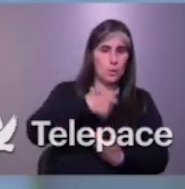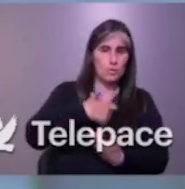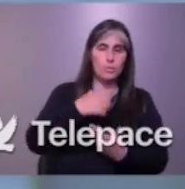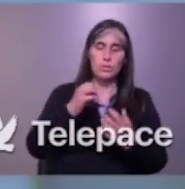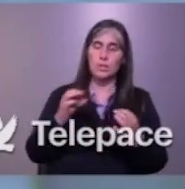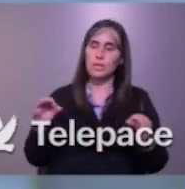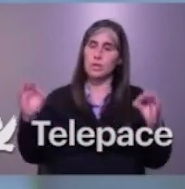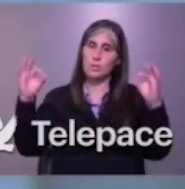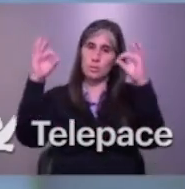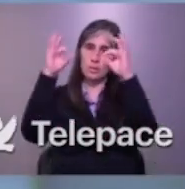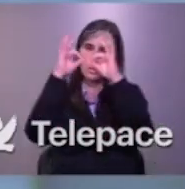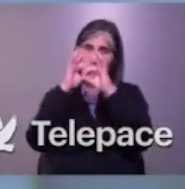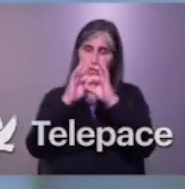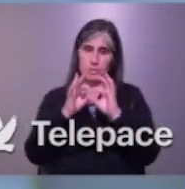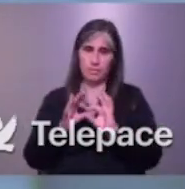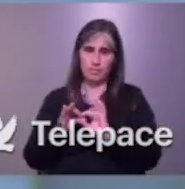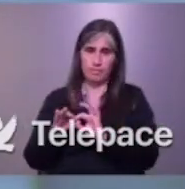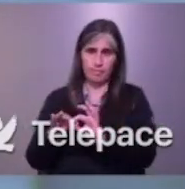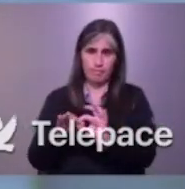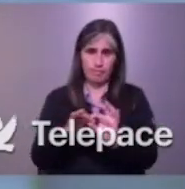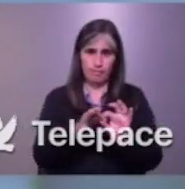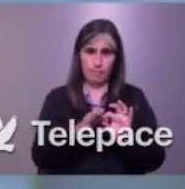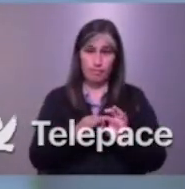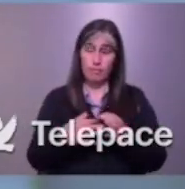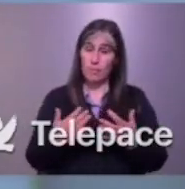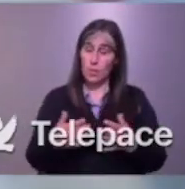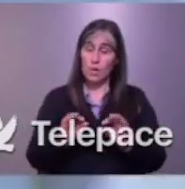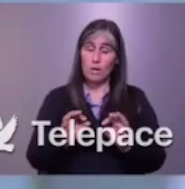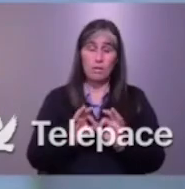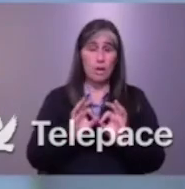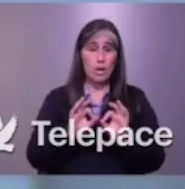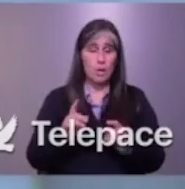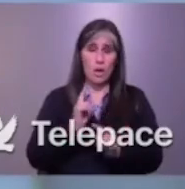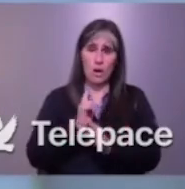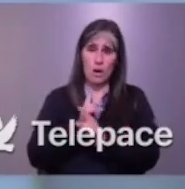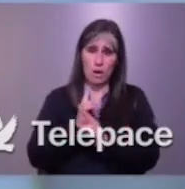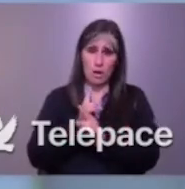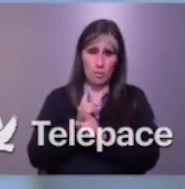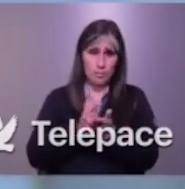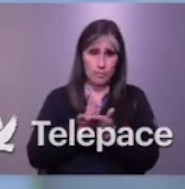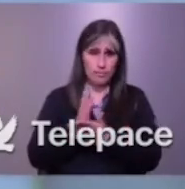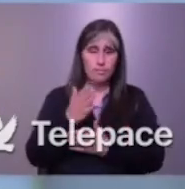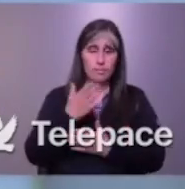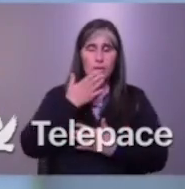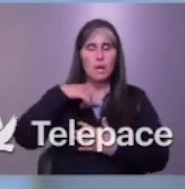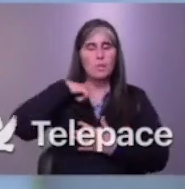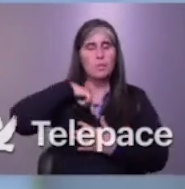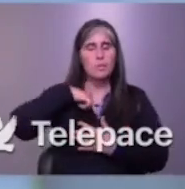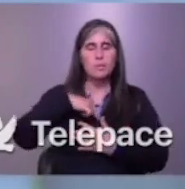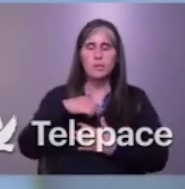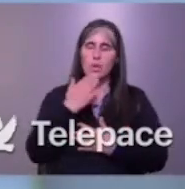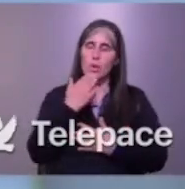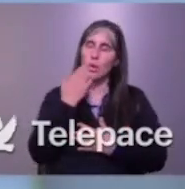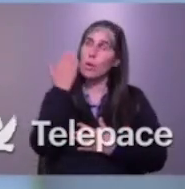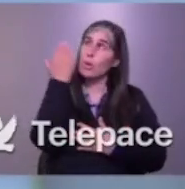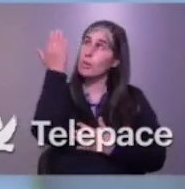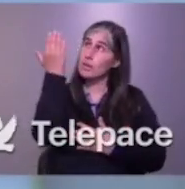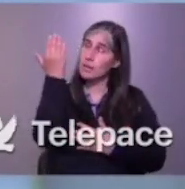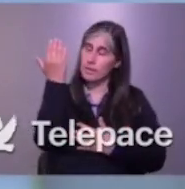Agora, como sempre deve acontecer, brota de nós uma atitude de plena gratidão. Como